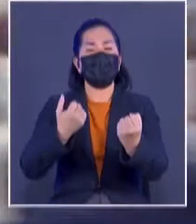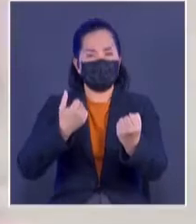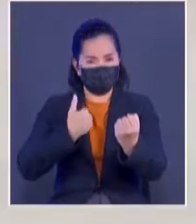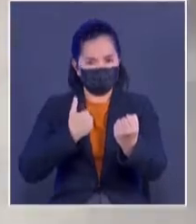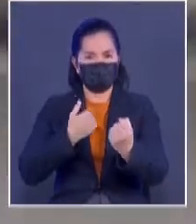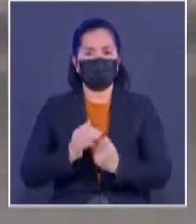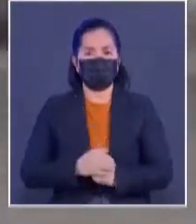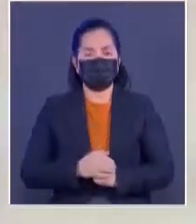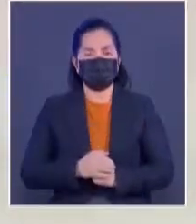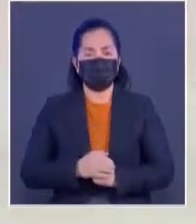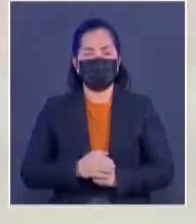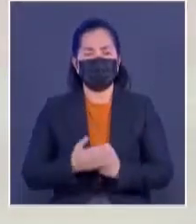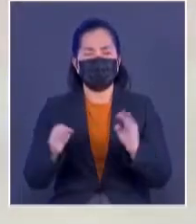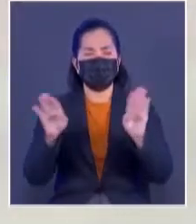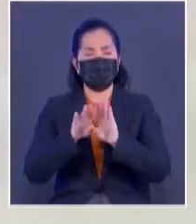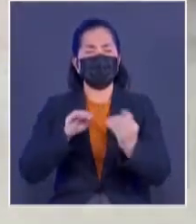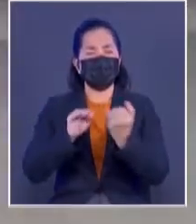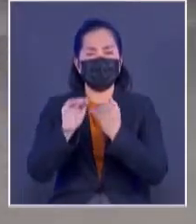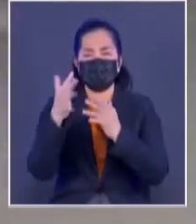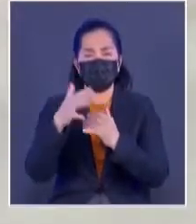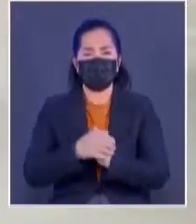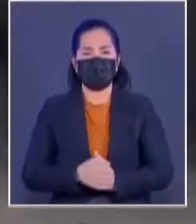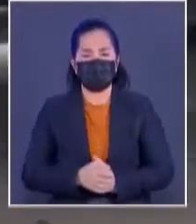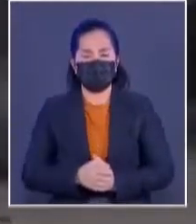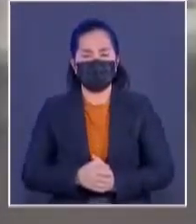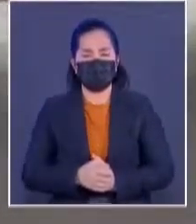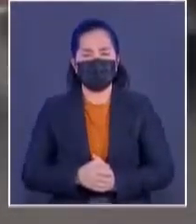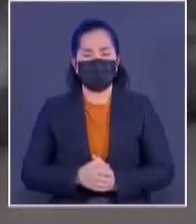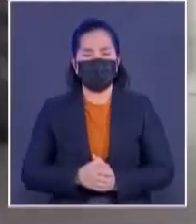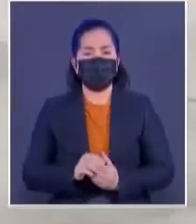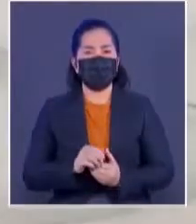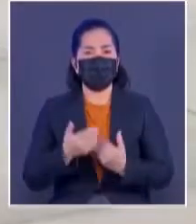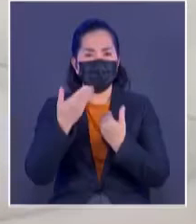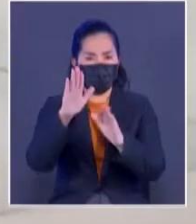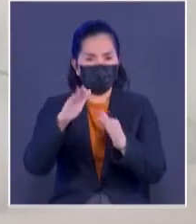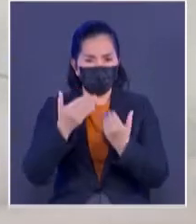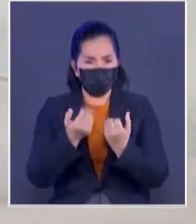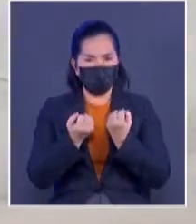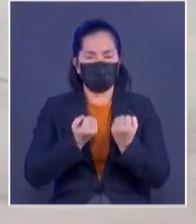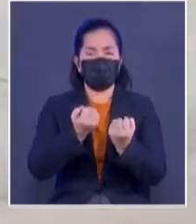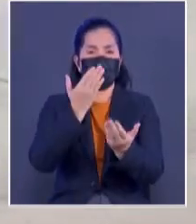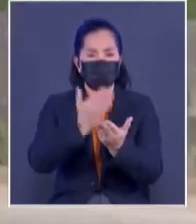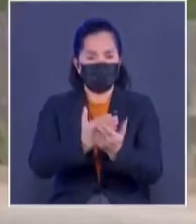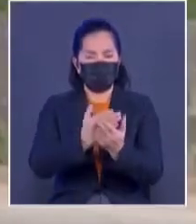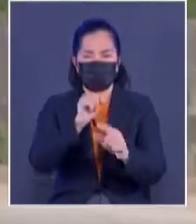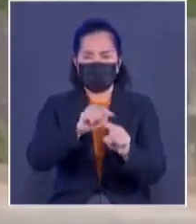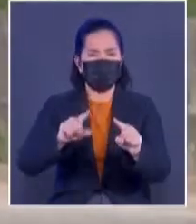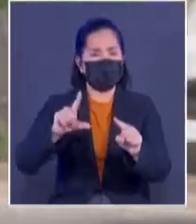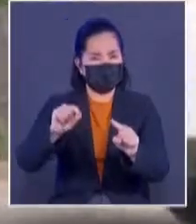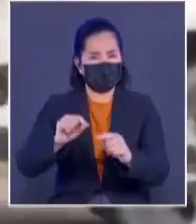ต่ว่าจะไม่ปิดถนนนะครับรวมทั้งบอกว่าเดี๋ยวจะมีการหยุดวิ่งให้บริการขนส่งสินค้าทั่วประเทศสัก 20%